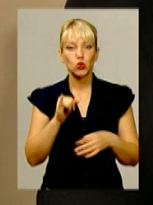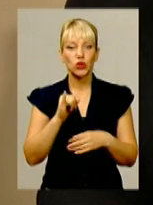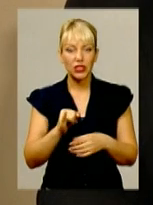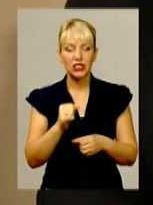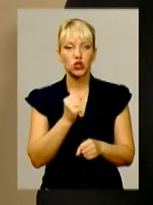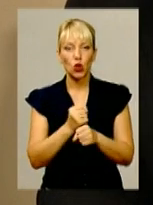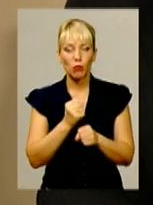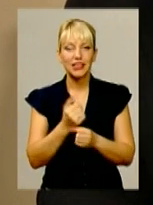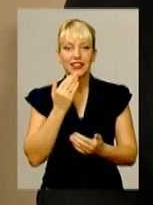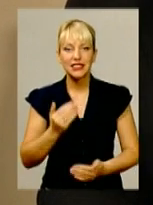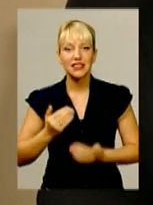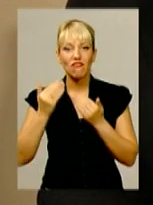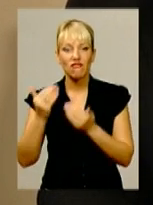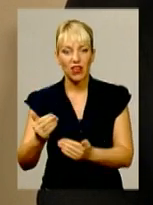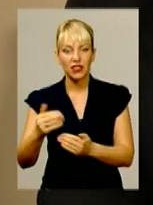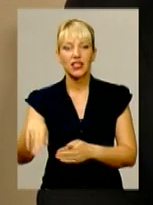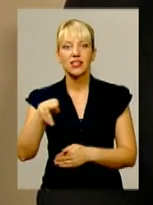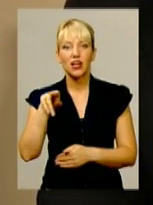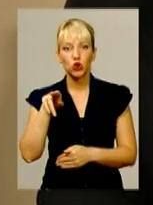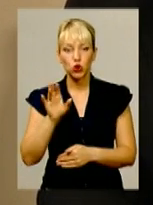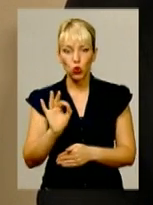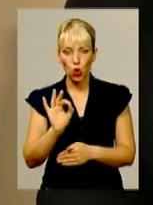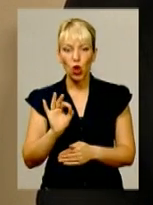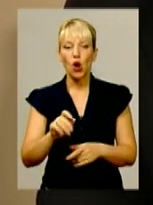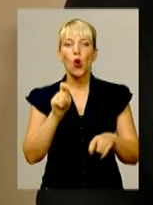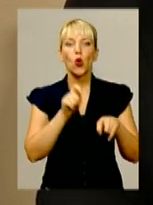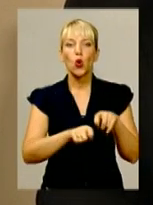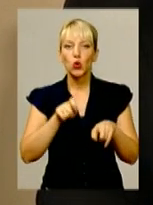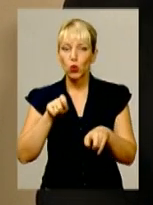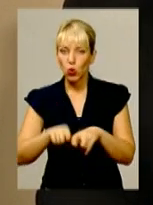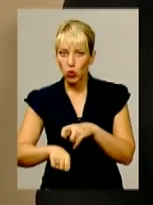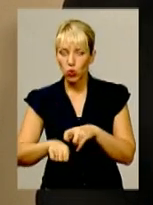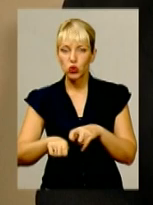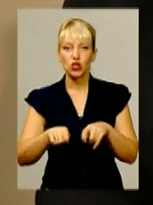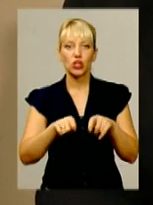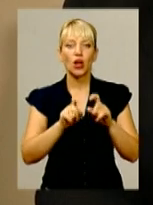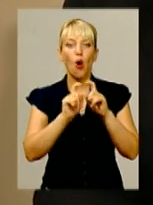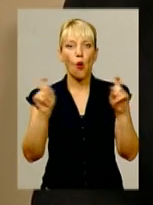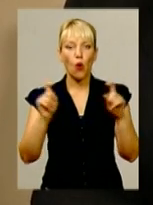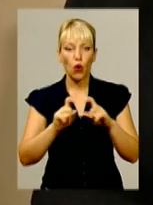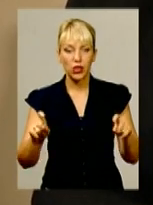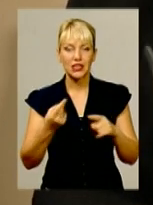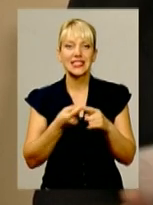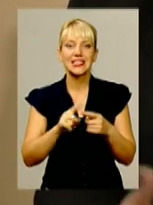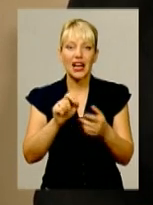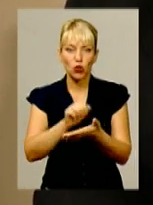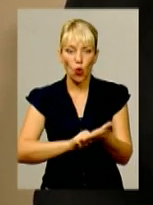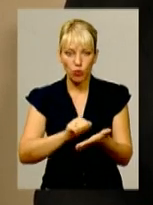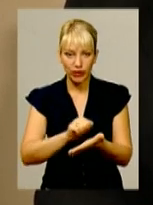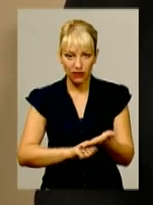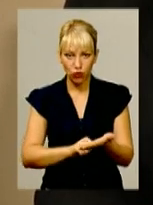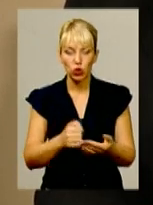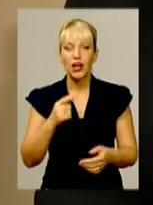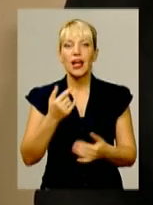звернення до відповідних контролюючих органів з даного приводу. Як на мене,